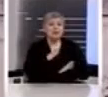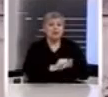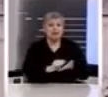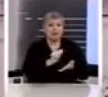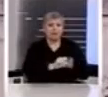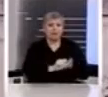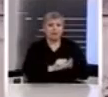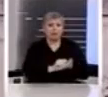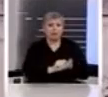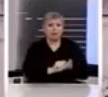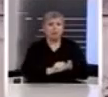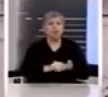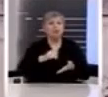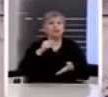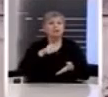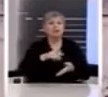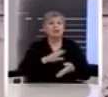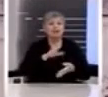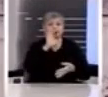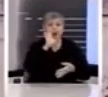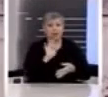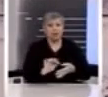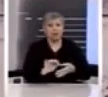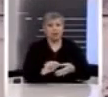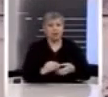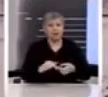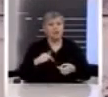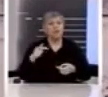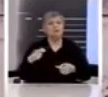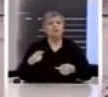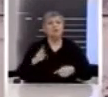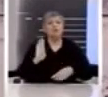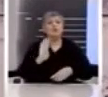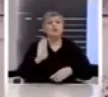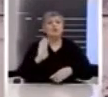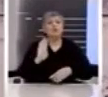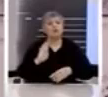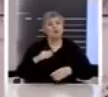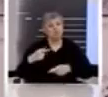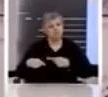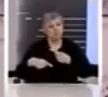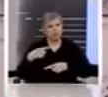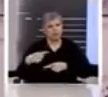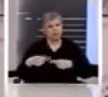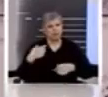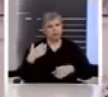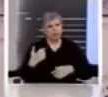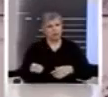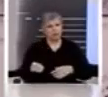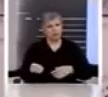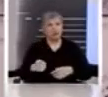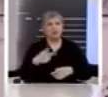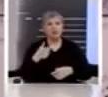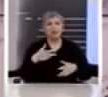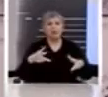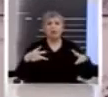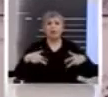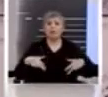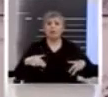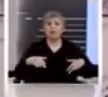εκεί είναι το κλειδί. Ο κύριος Βορύδης που είναι πολύ έμπειρος, το αντελήφθη. Δηλαδή πράγματι το Υπουργείο Εξωτερικών, ο